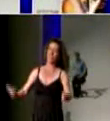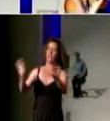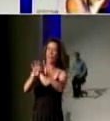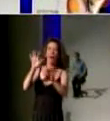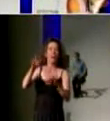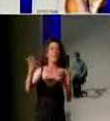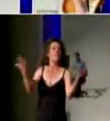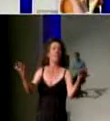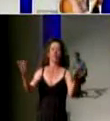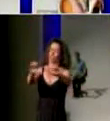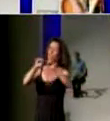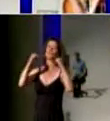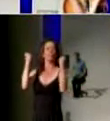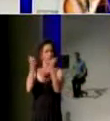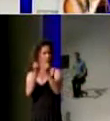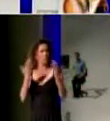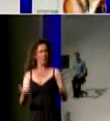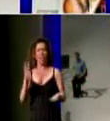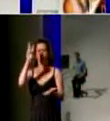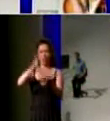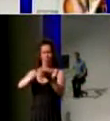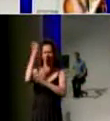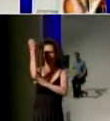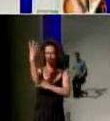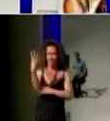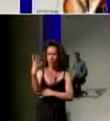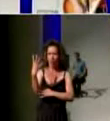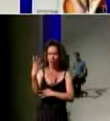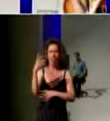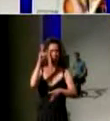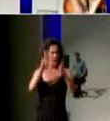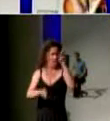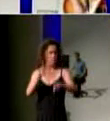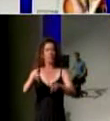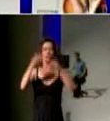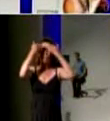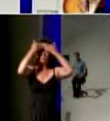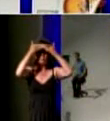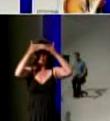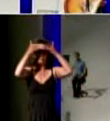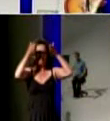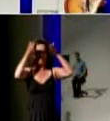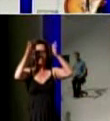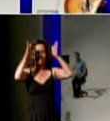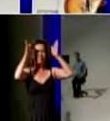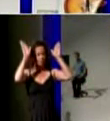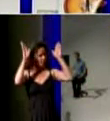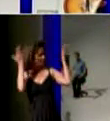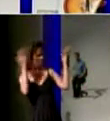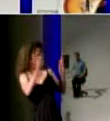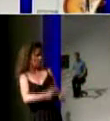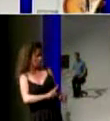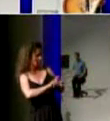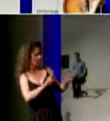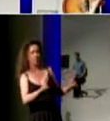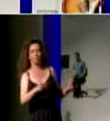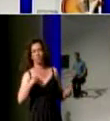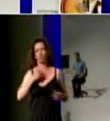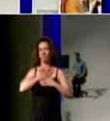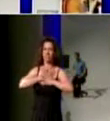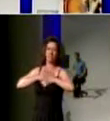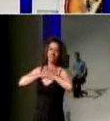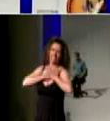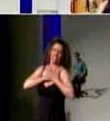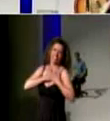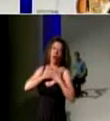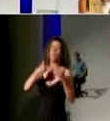dans la société. On est maintenant en 2014. Les gens ont donc de plus en plus l'esprit ouvert face à la différence. Et ça me fait bien plaisir, en